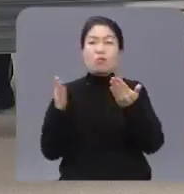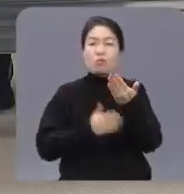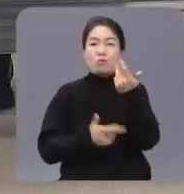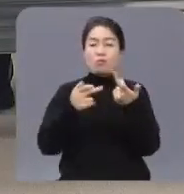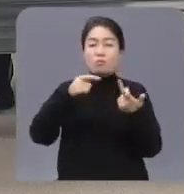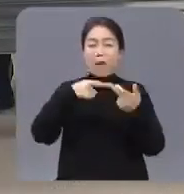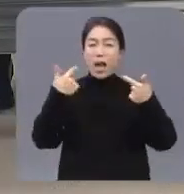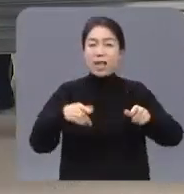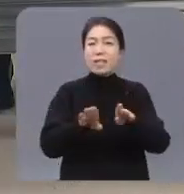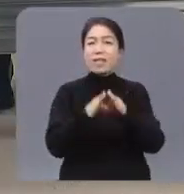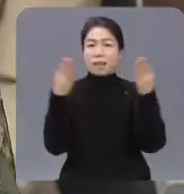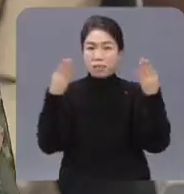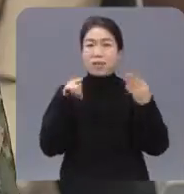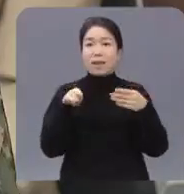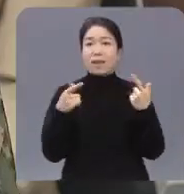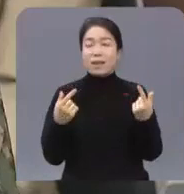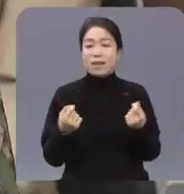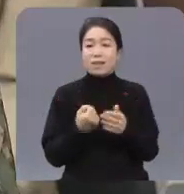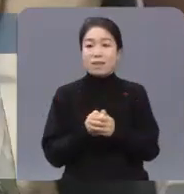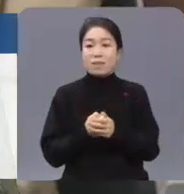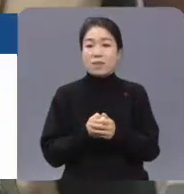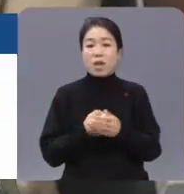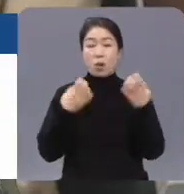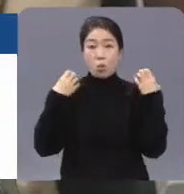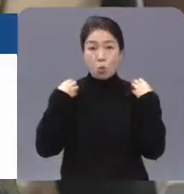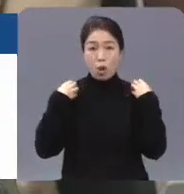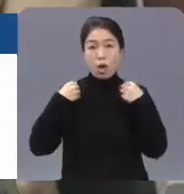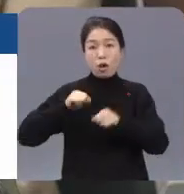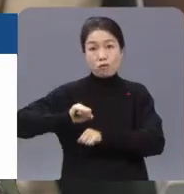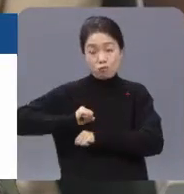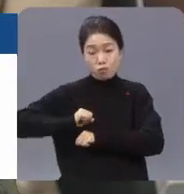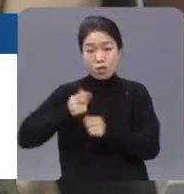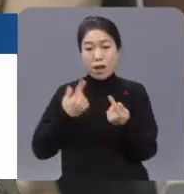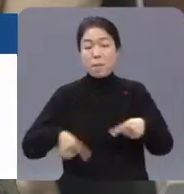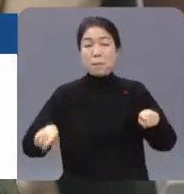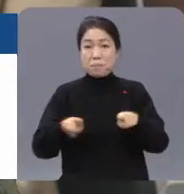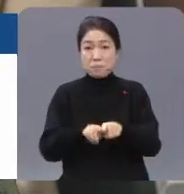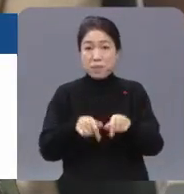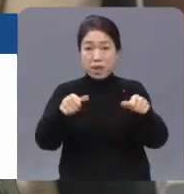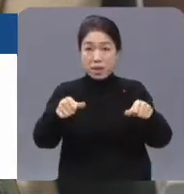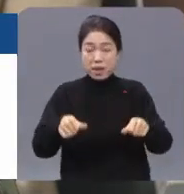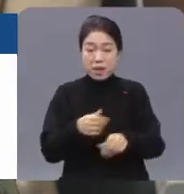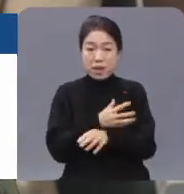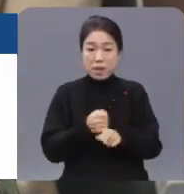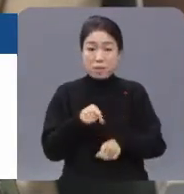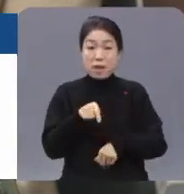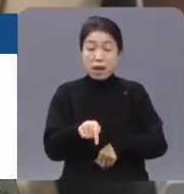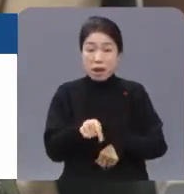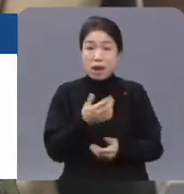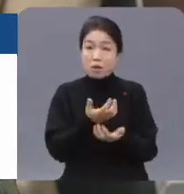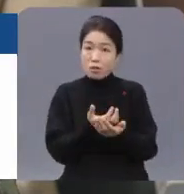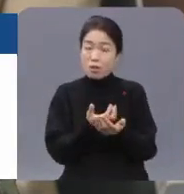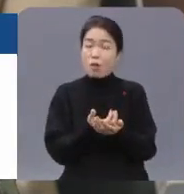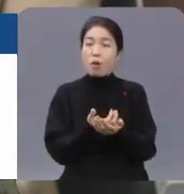상시 개방되는 겁니다 관과 군이 함께할 수 있는 이런 협약서 안이